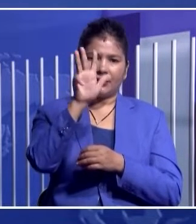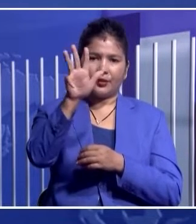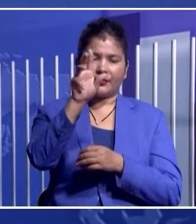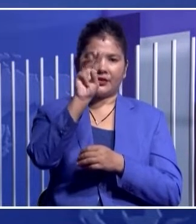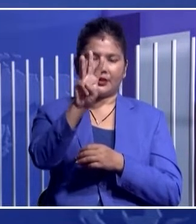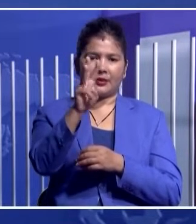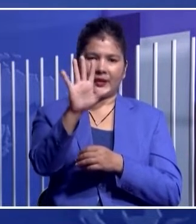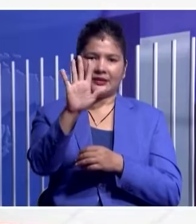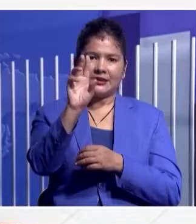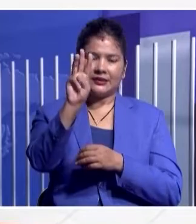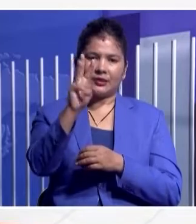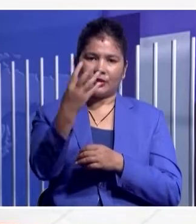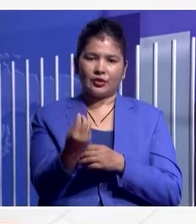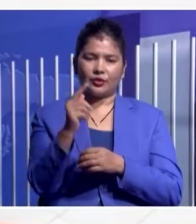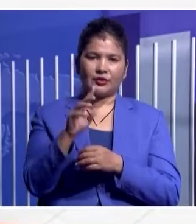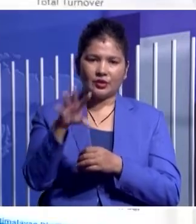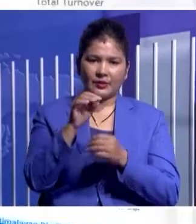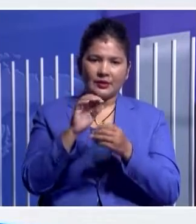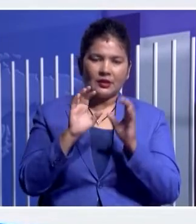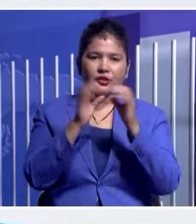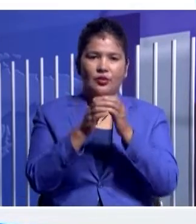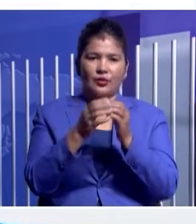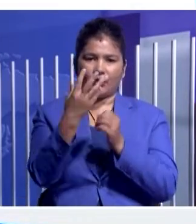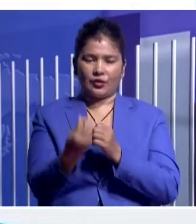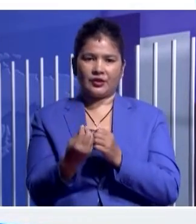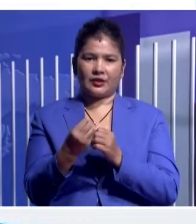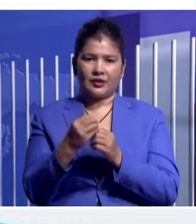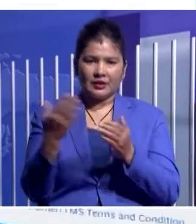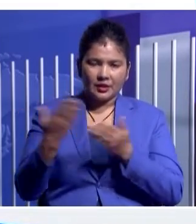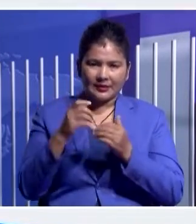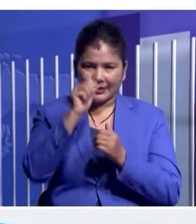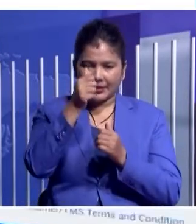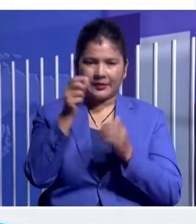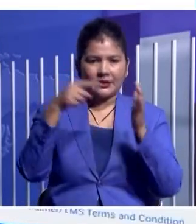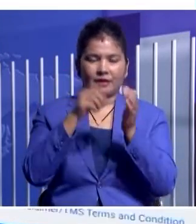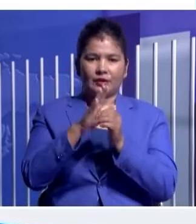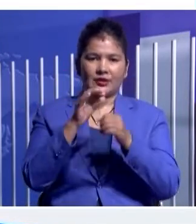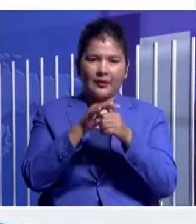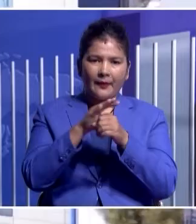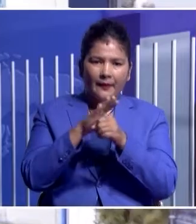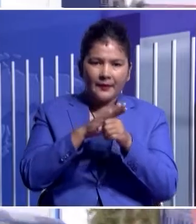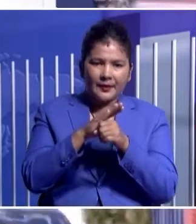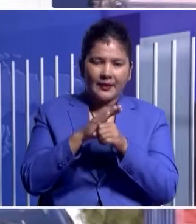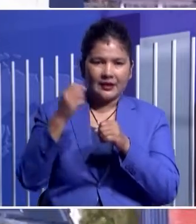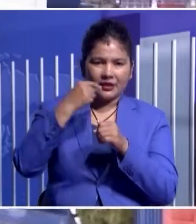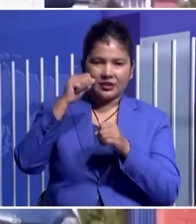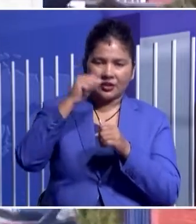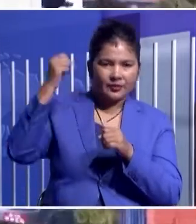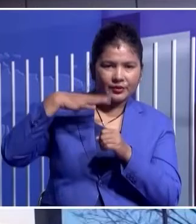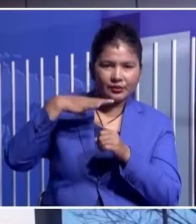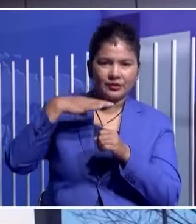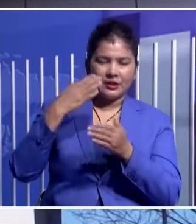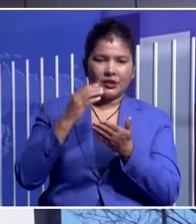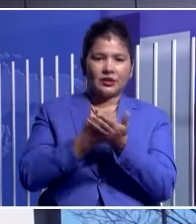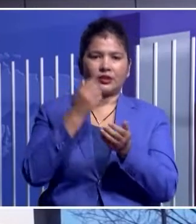1,893.53 बिन्दुमा झरेको छ। आज सबै समूहको सेयर घटेर बजार रातम्य देखिएको छ। बिमा, विकास बैङ्क, जलविद्युत र लघुवित्त